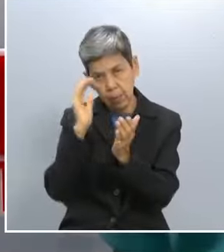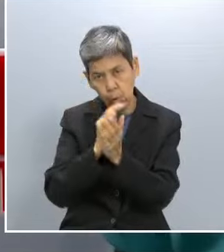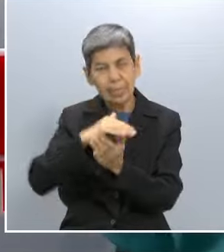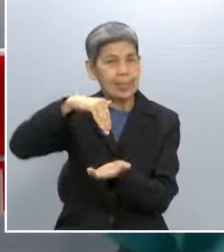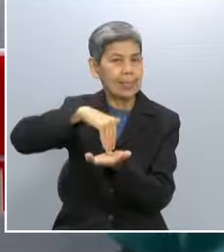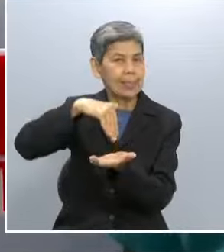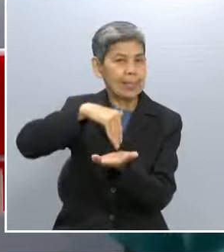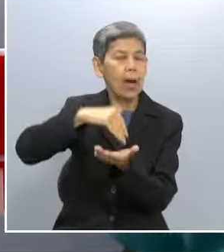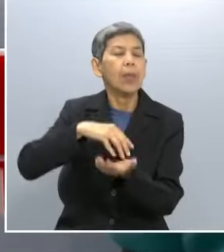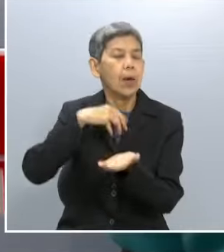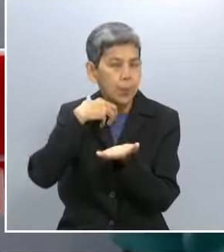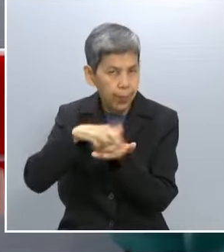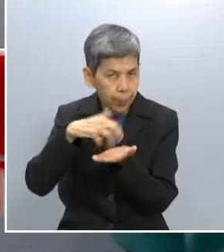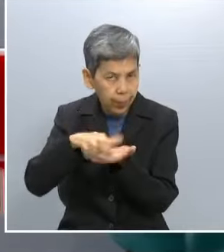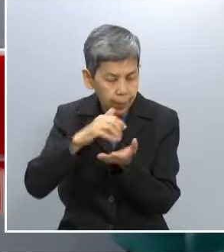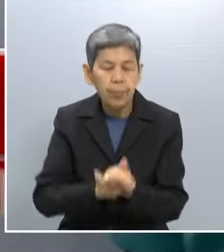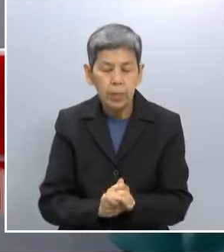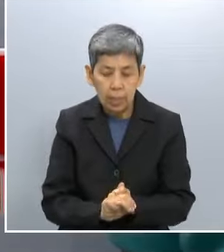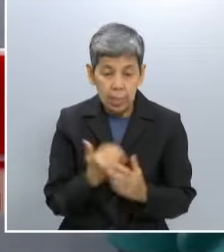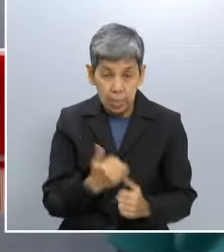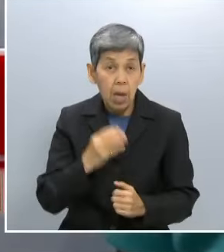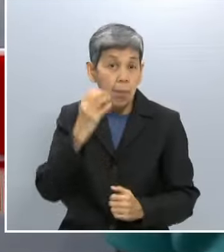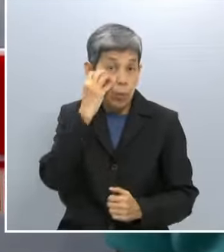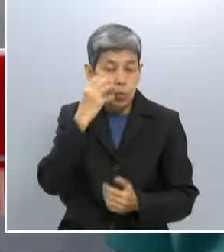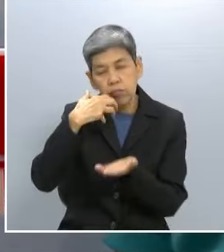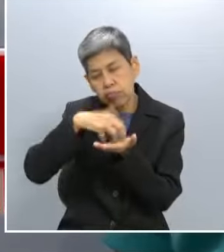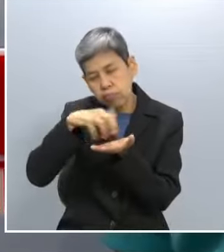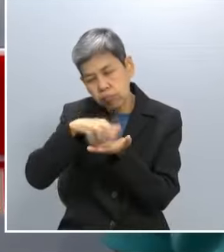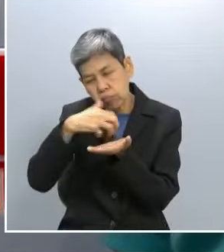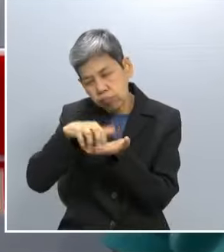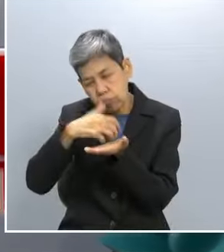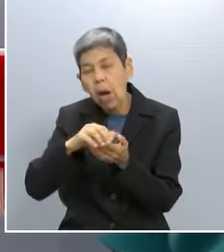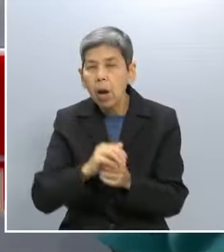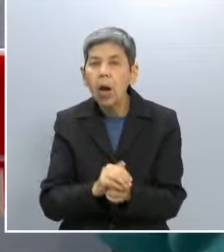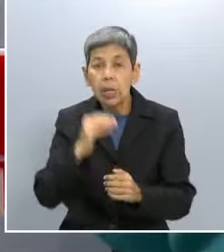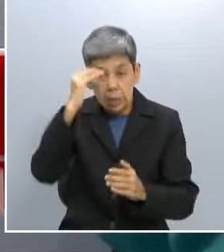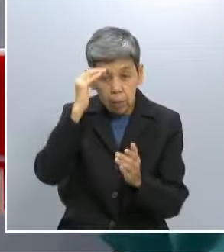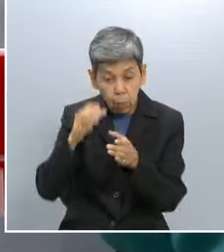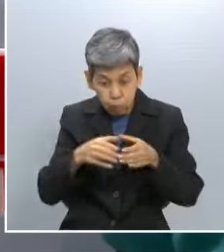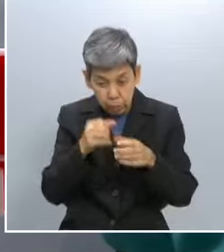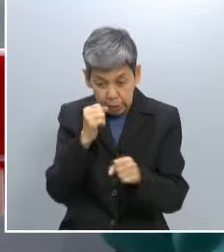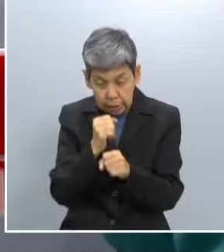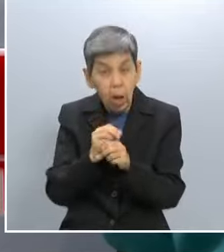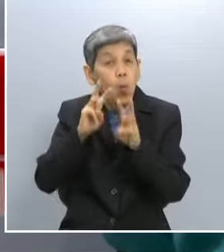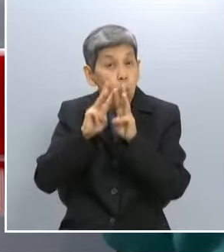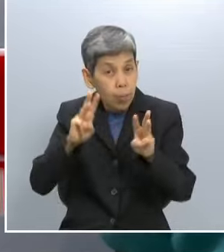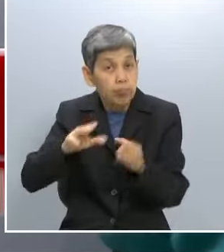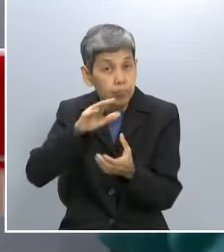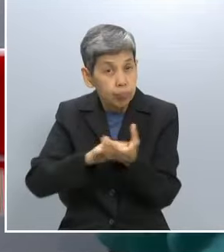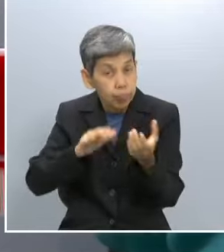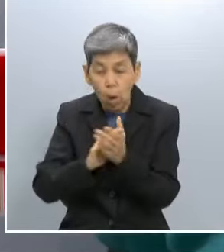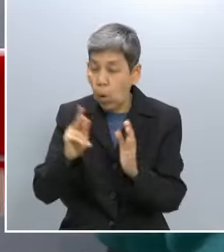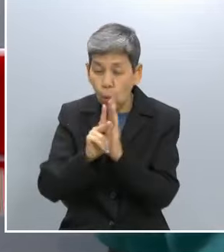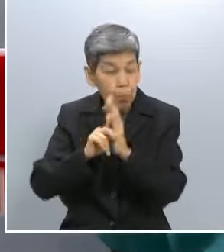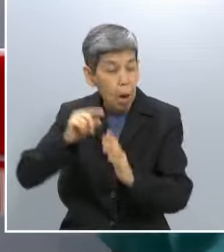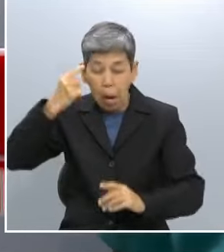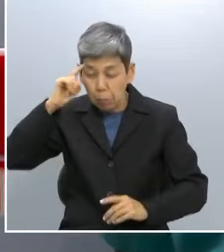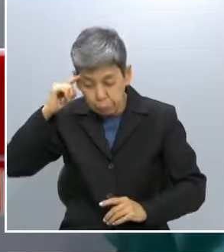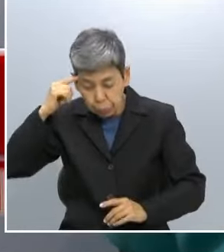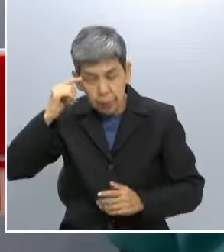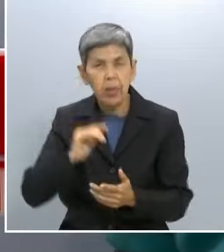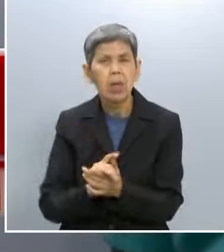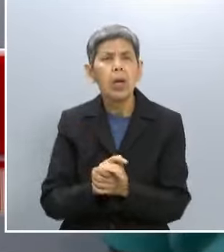างนะฮะท่านเปิดเผยครับภายหลังจากที่บิ๊กโจ๊กให้สัมภาษณ์ในประเด็นที่ว่าตำรวจชุดทำงานในคดีเว็บพนันมินนี่ไม่รู้กฎหมายโดยเฉพ